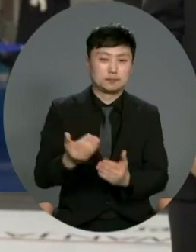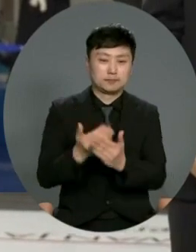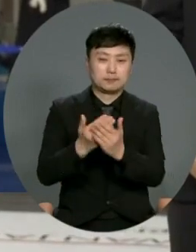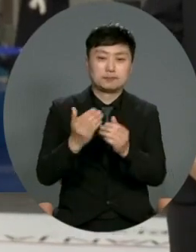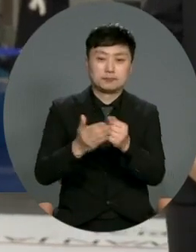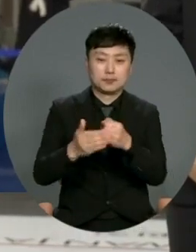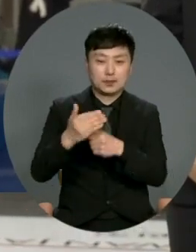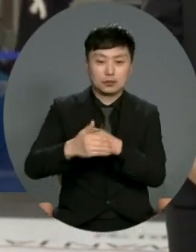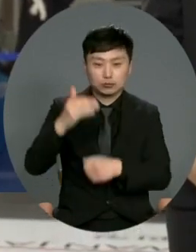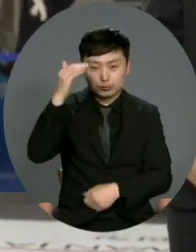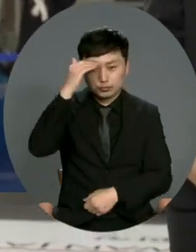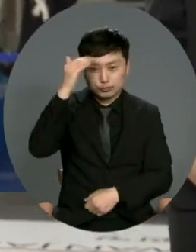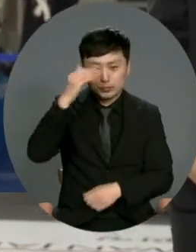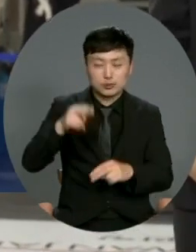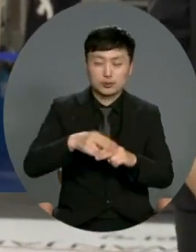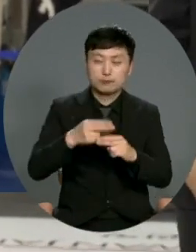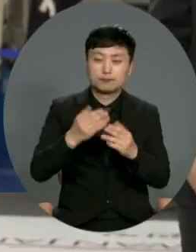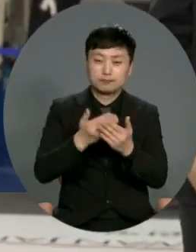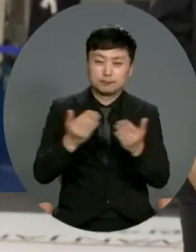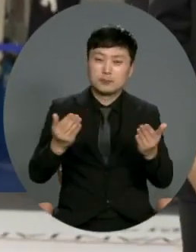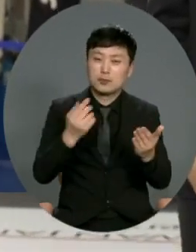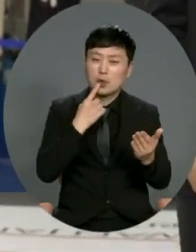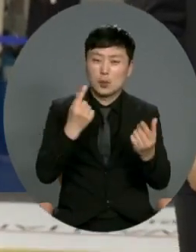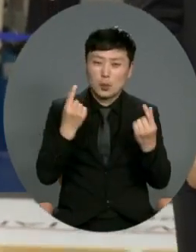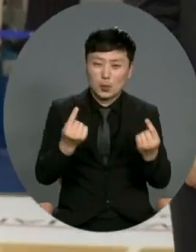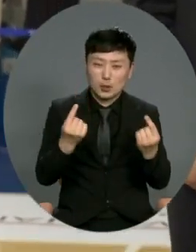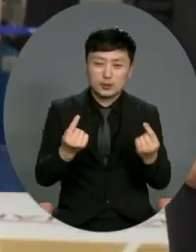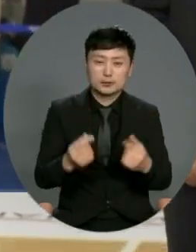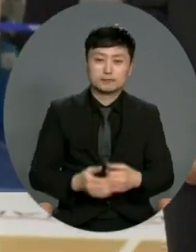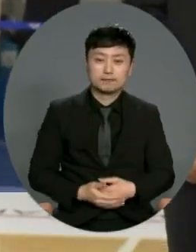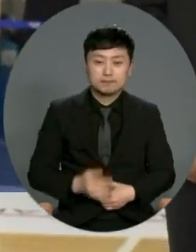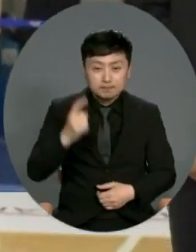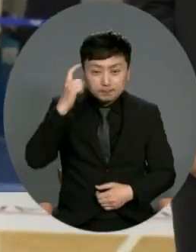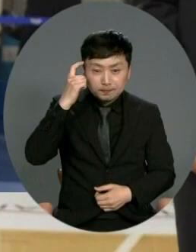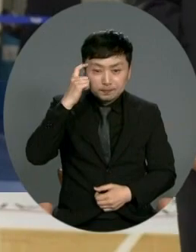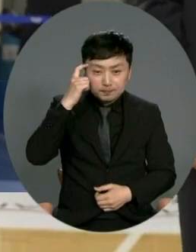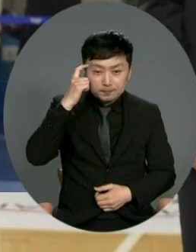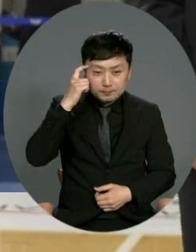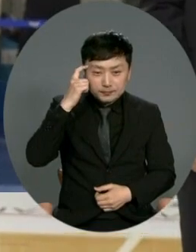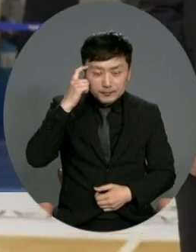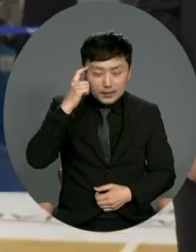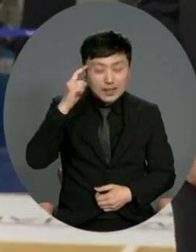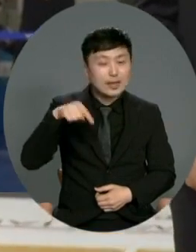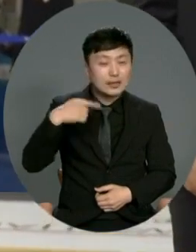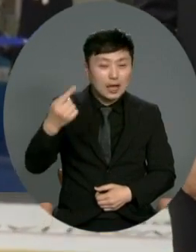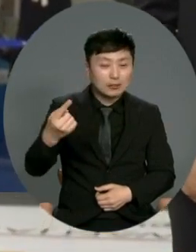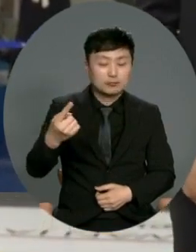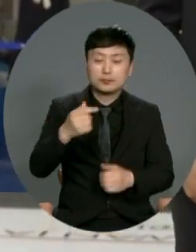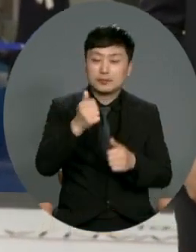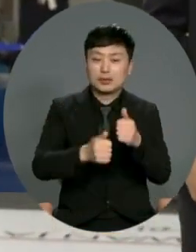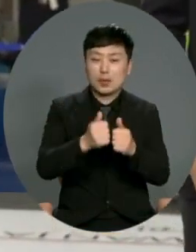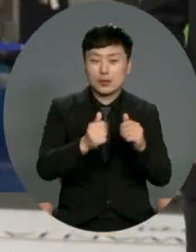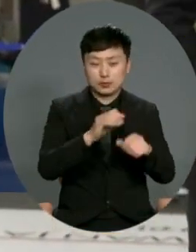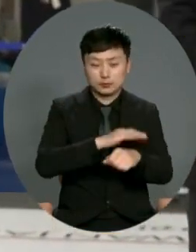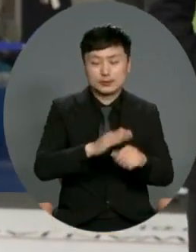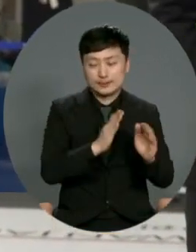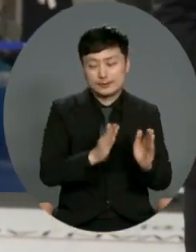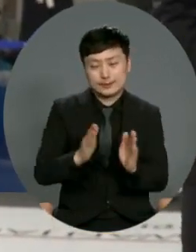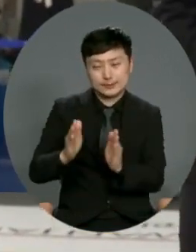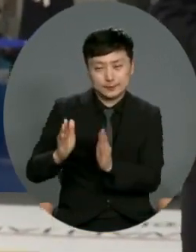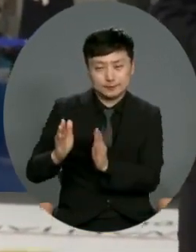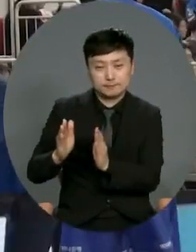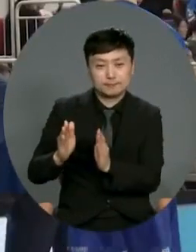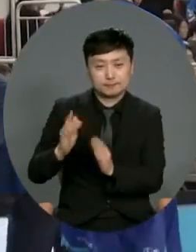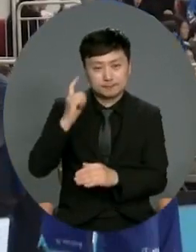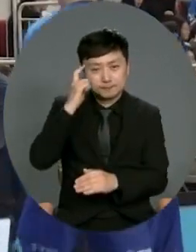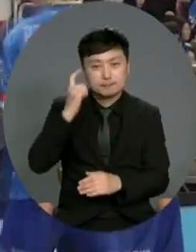선수들에게 앞으로 이번 시즌을 제가 잘 생각해서 나아가는 데는 좀 잘